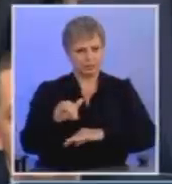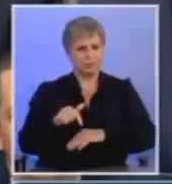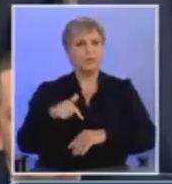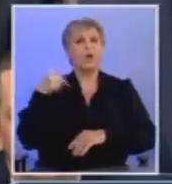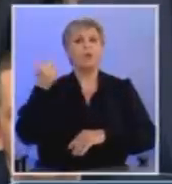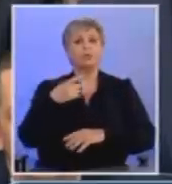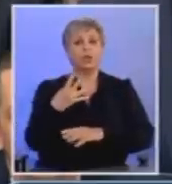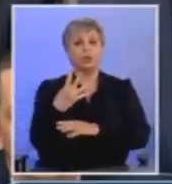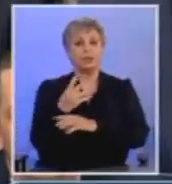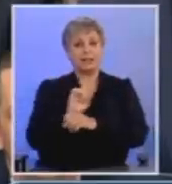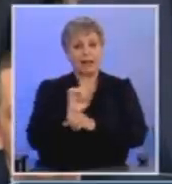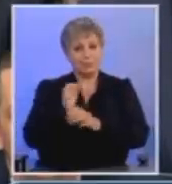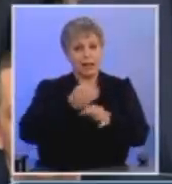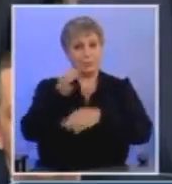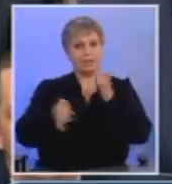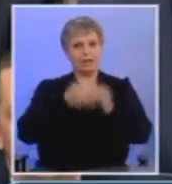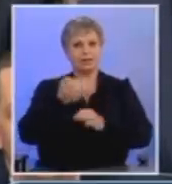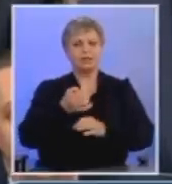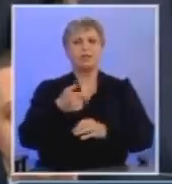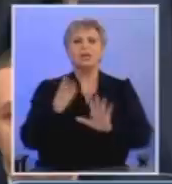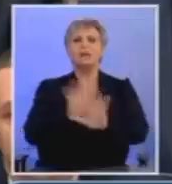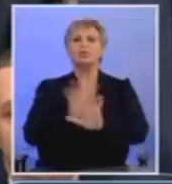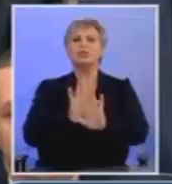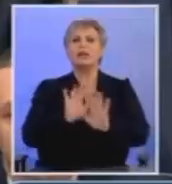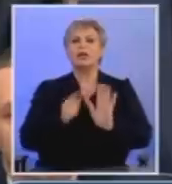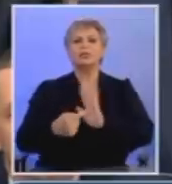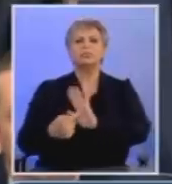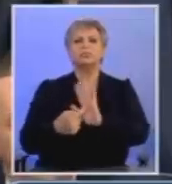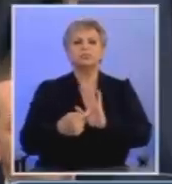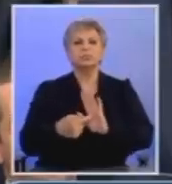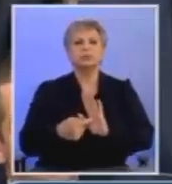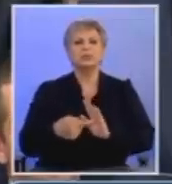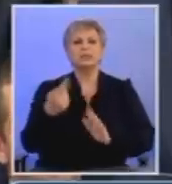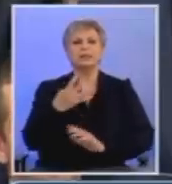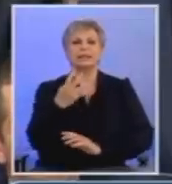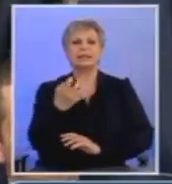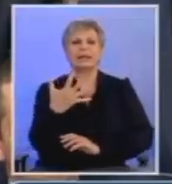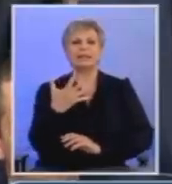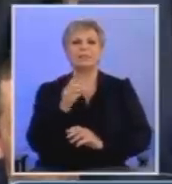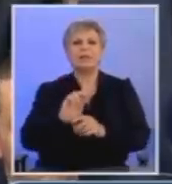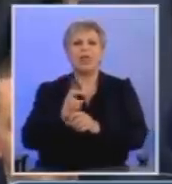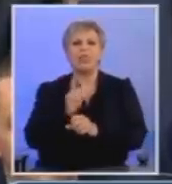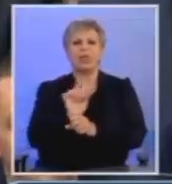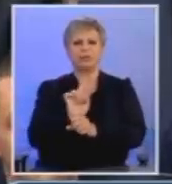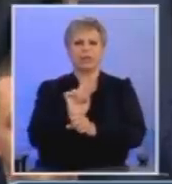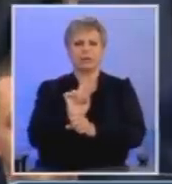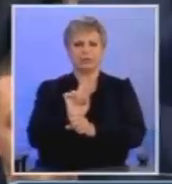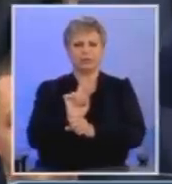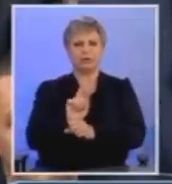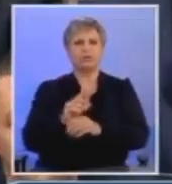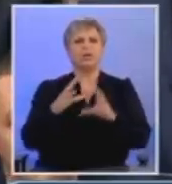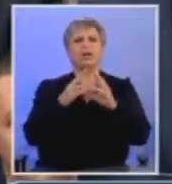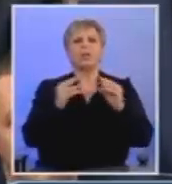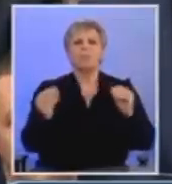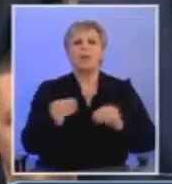δευτερόλεπτα και τα ιδιωτικά κανάλια Μέγκα, Αντένα, Sky, Αλφα κλπ. Έπαιξαν από 15 έως